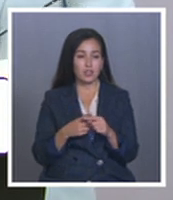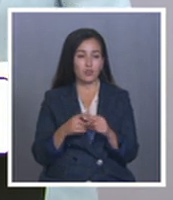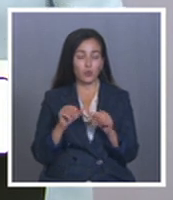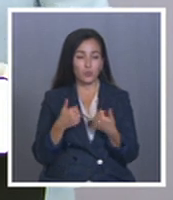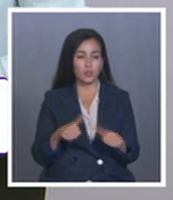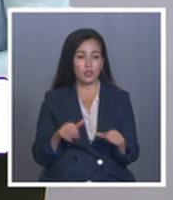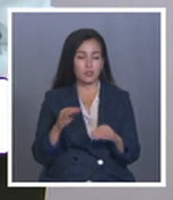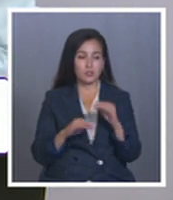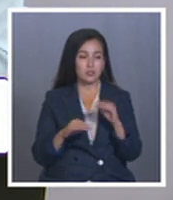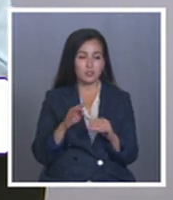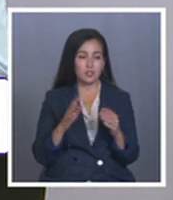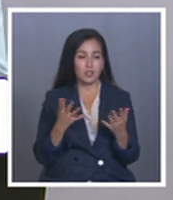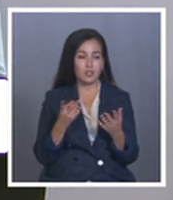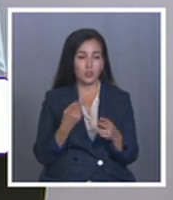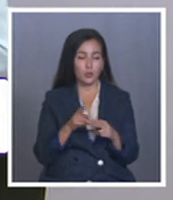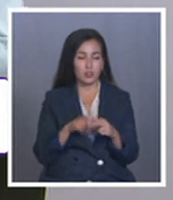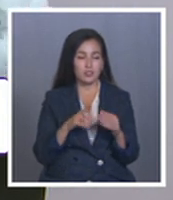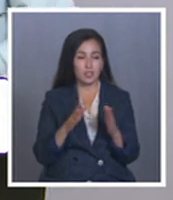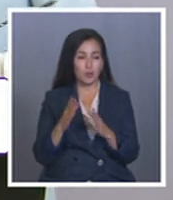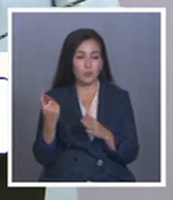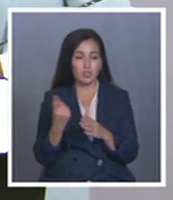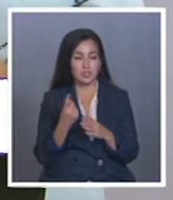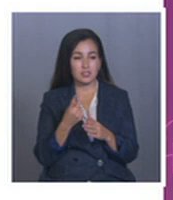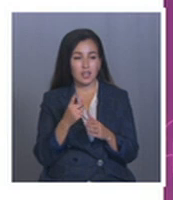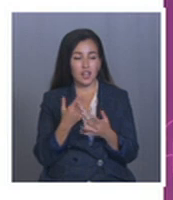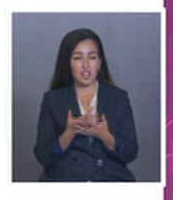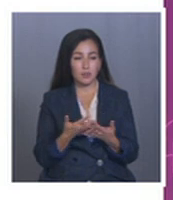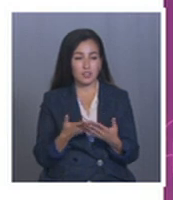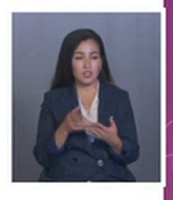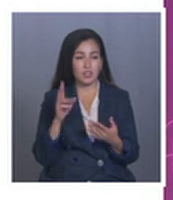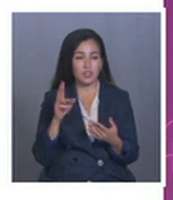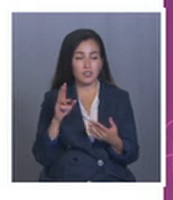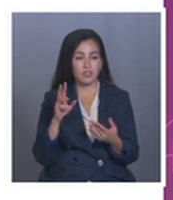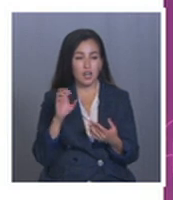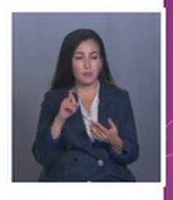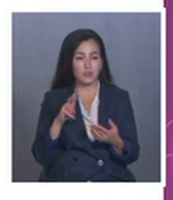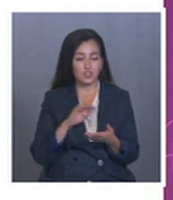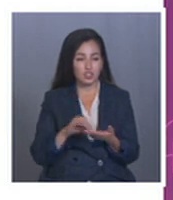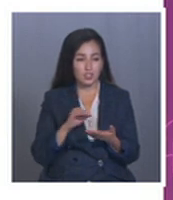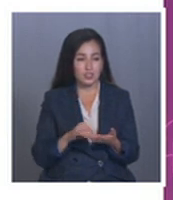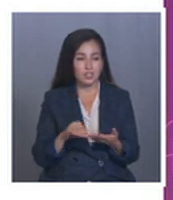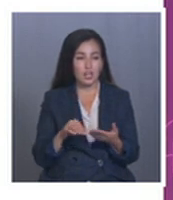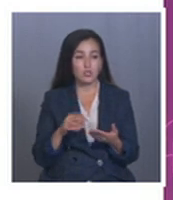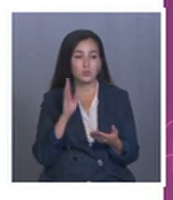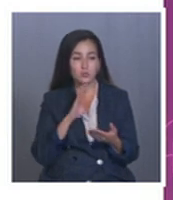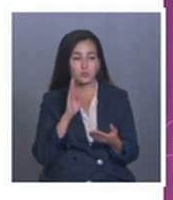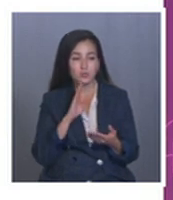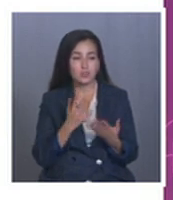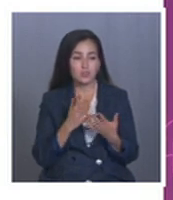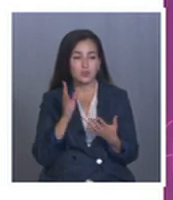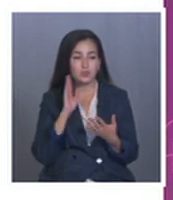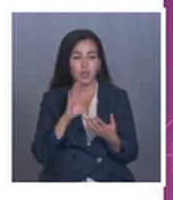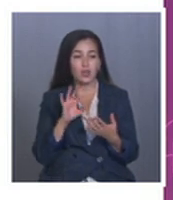алгоритмі. Дәл сол ретпен бірінші элементтердің таңбалары жазылады. Мысалы, судың немесе сутек